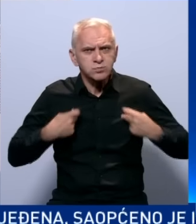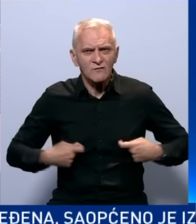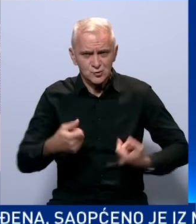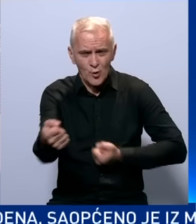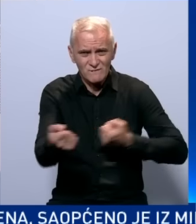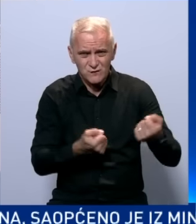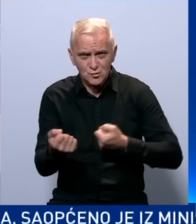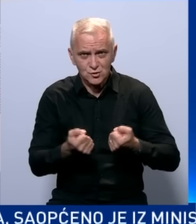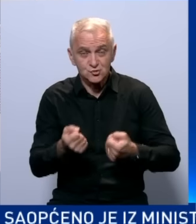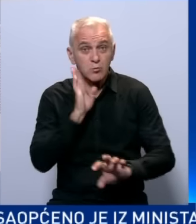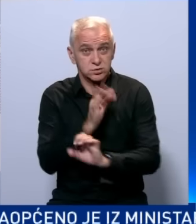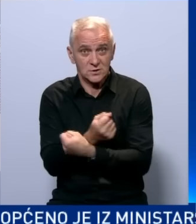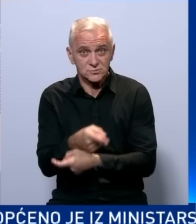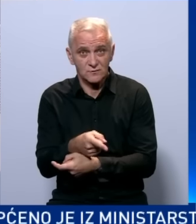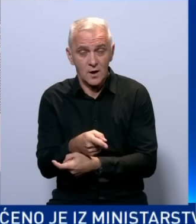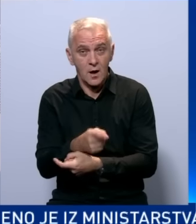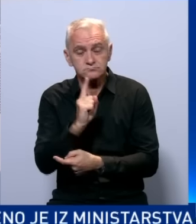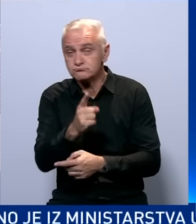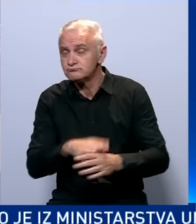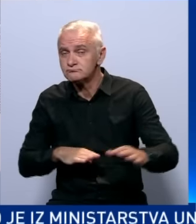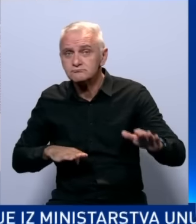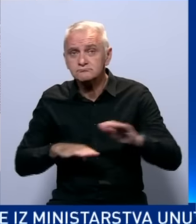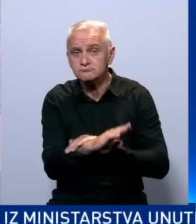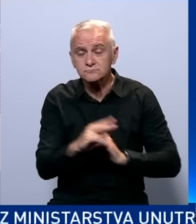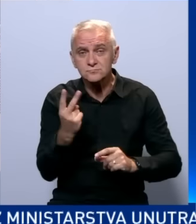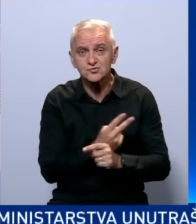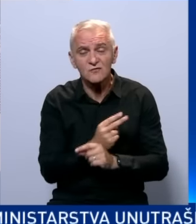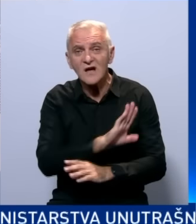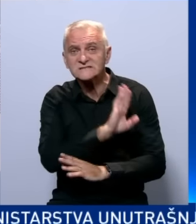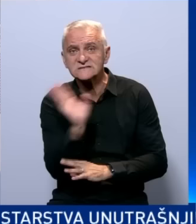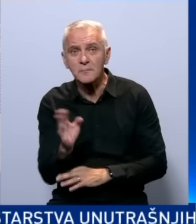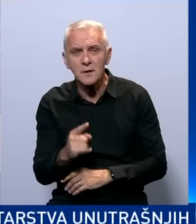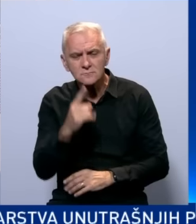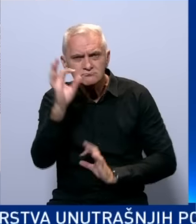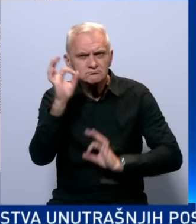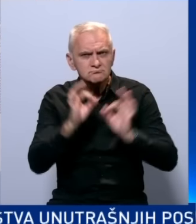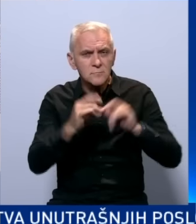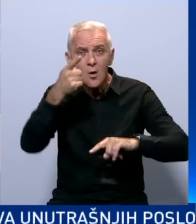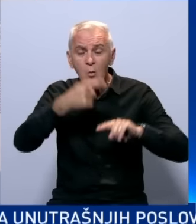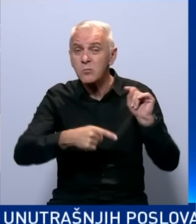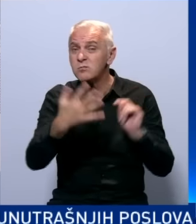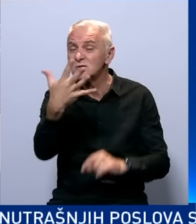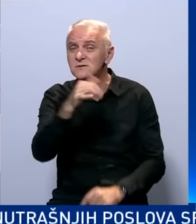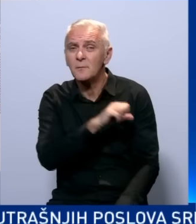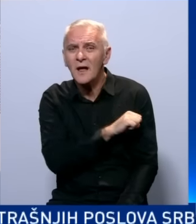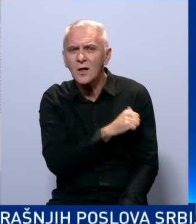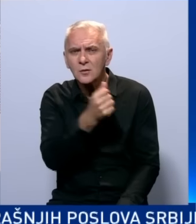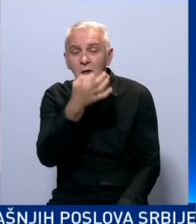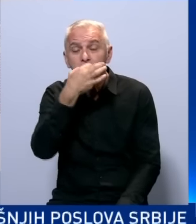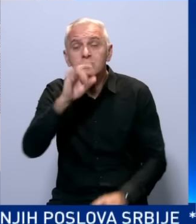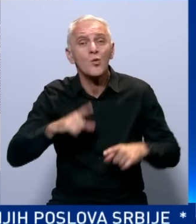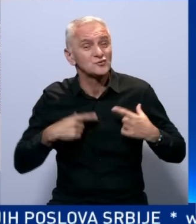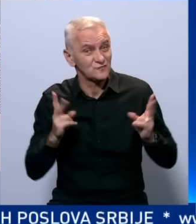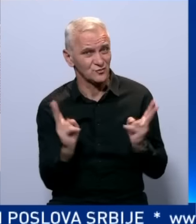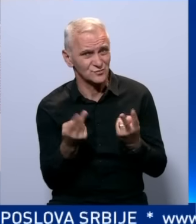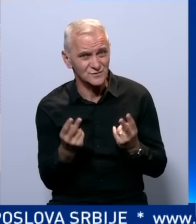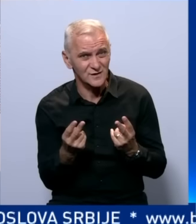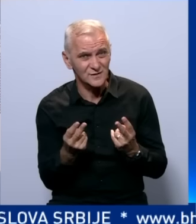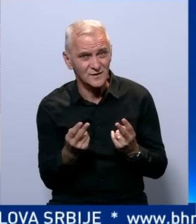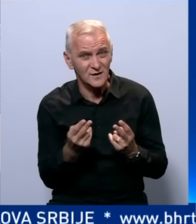Profesionalni vozači iz Bosne i Hercegovine nezaustavljivo jure ka zemljama zapada. Procjenjuje se da je u posljednjih 5 godina za